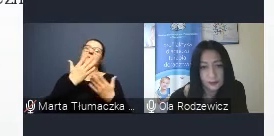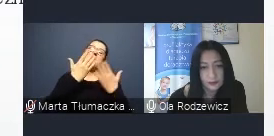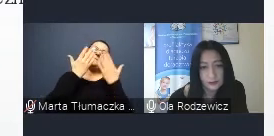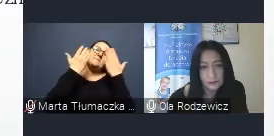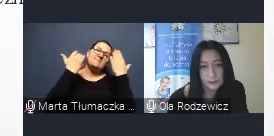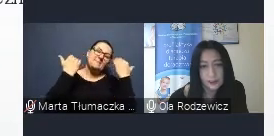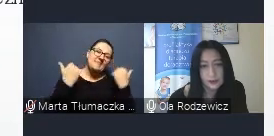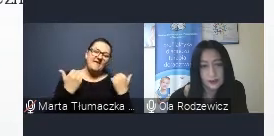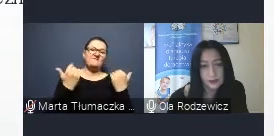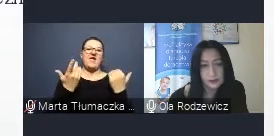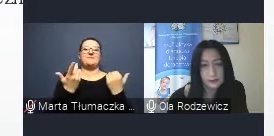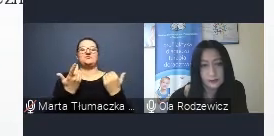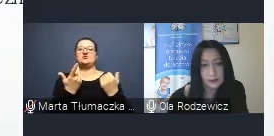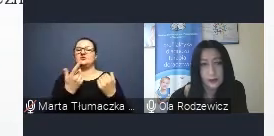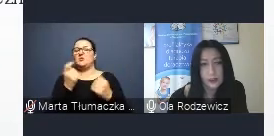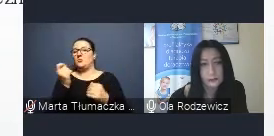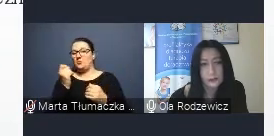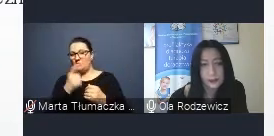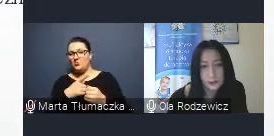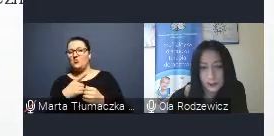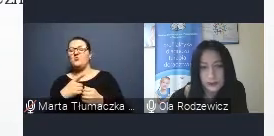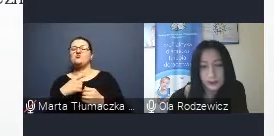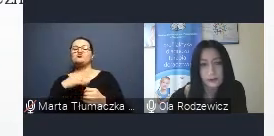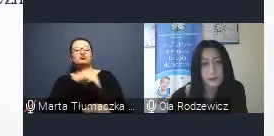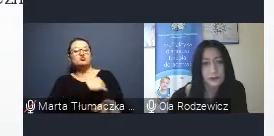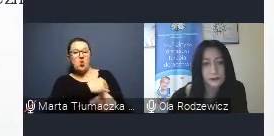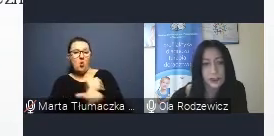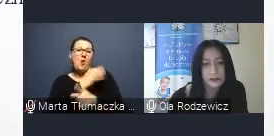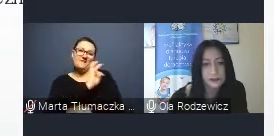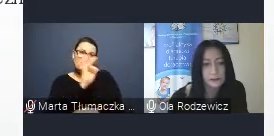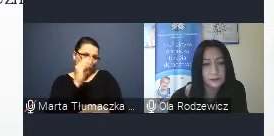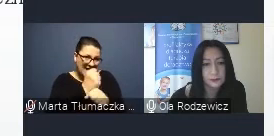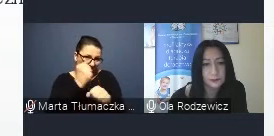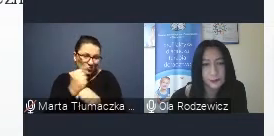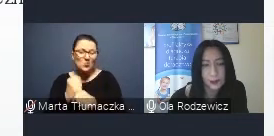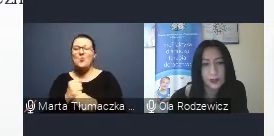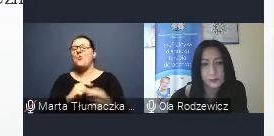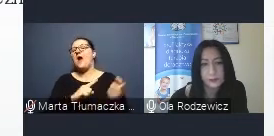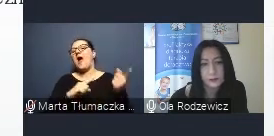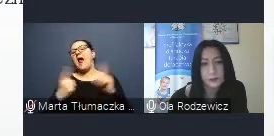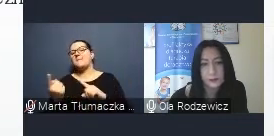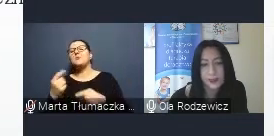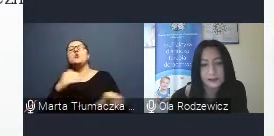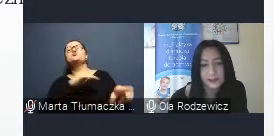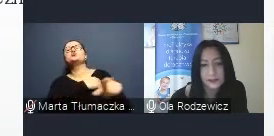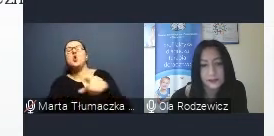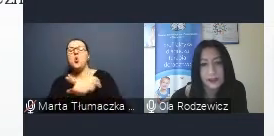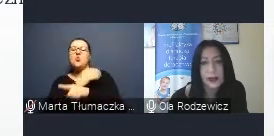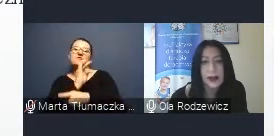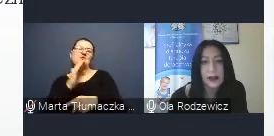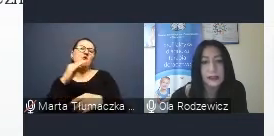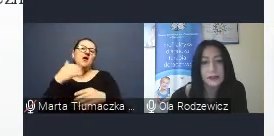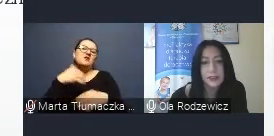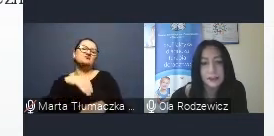czy są organizowane w szkołach, w których pracujecie. Nie wiem, czy są organizowane w szkołach, w których uczą się Państwa